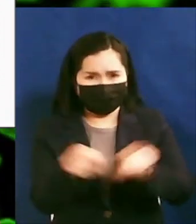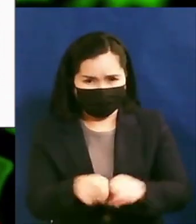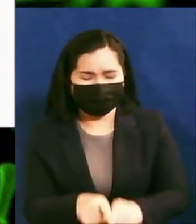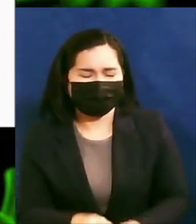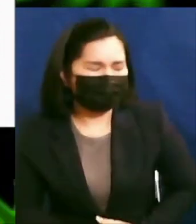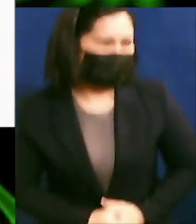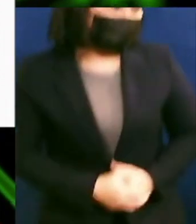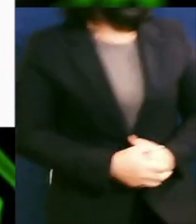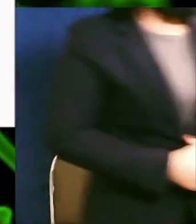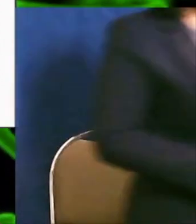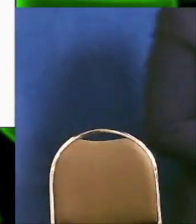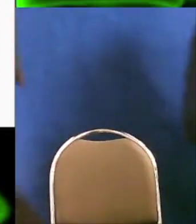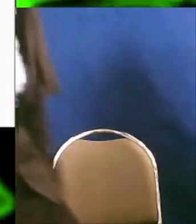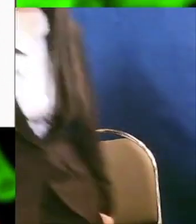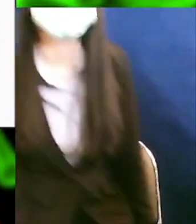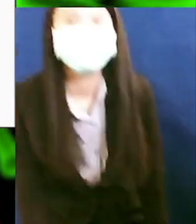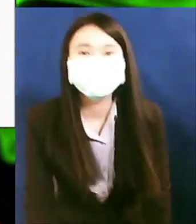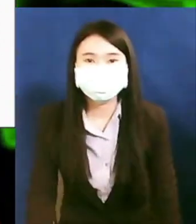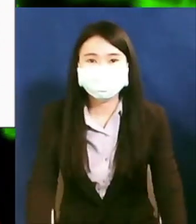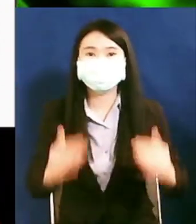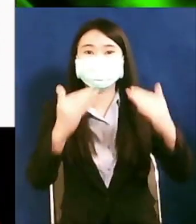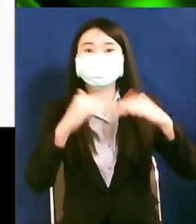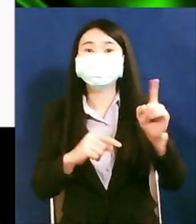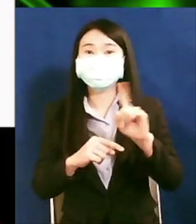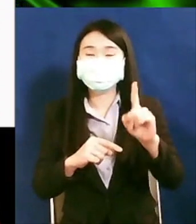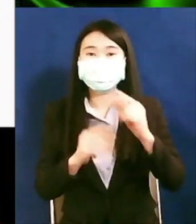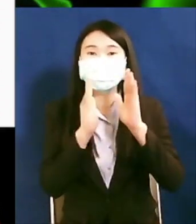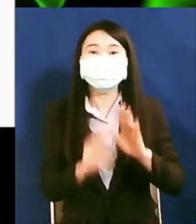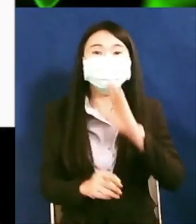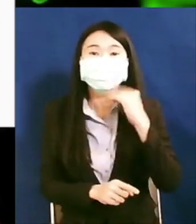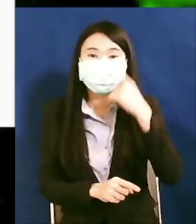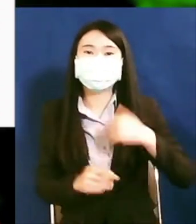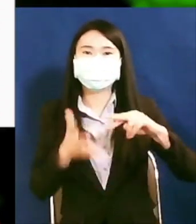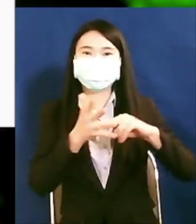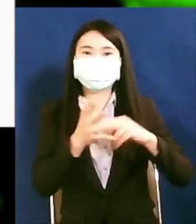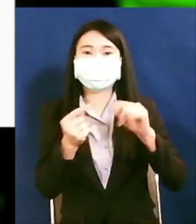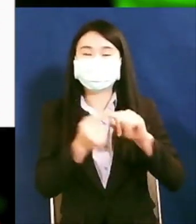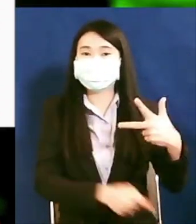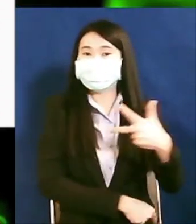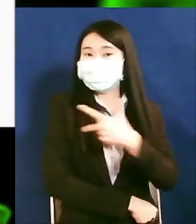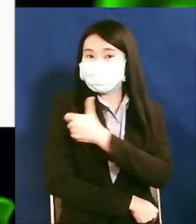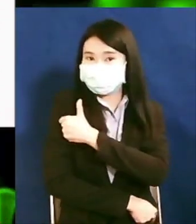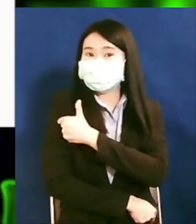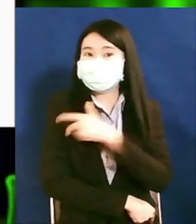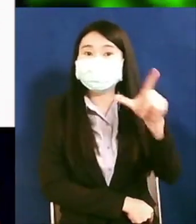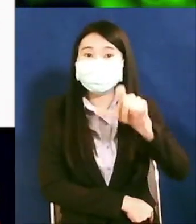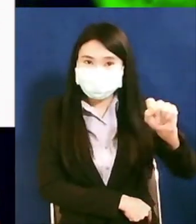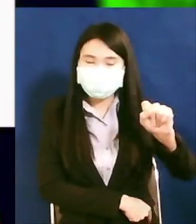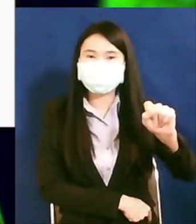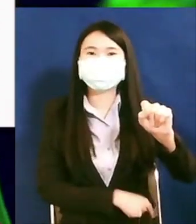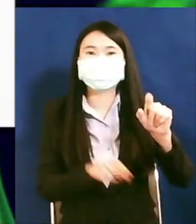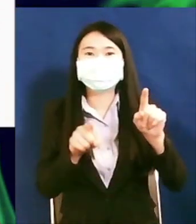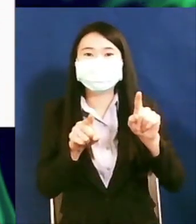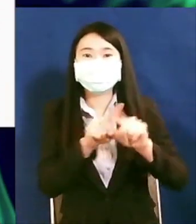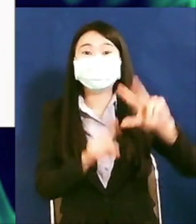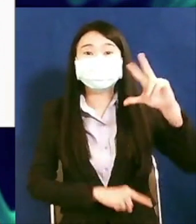นั้นคือหมายเลข1นะครับถัดมานะครับผู้ที่ฉีดซิโนแวคซิโนฟาร์มหรือแอสตราแล้ว1เข็มก็จะได้ไฟเซอร์